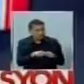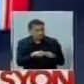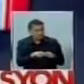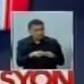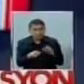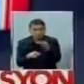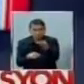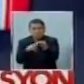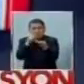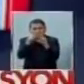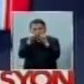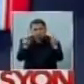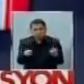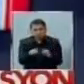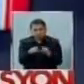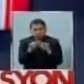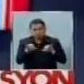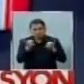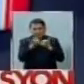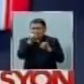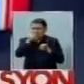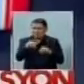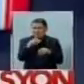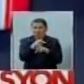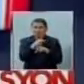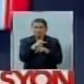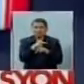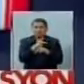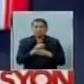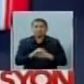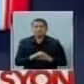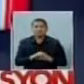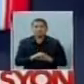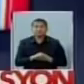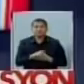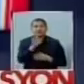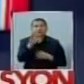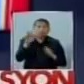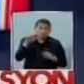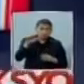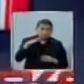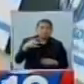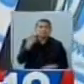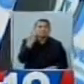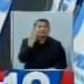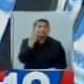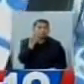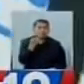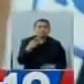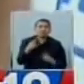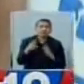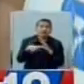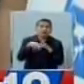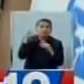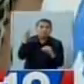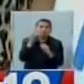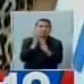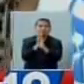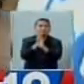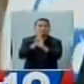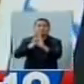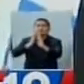yun. Maraming salamat sa'yo, Mel. Ito sa labas, Melo. Pakikita ko lang sa'yo, ayan, sa labas, yung mga naghihintay sila dito para makapasok dito sa